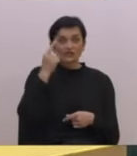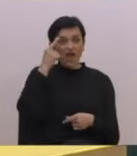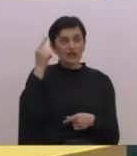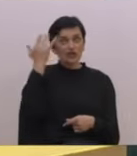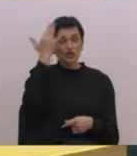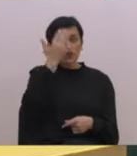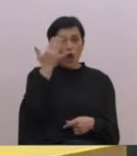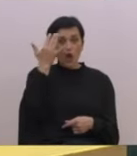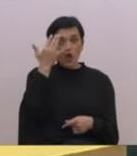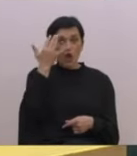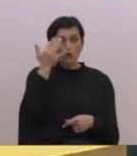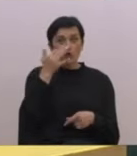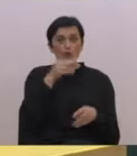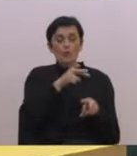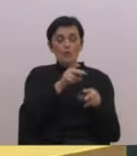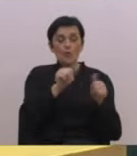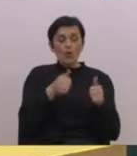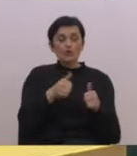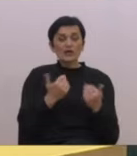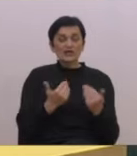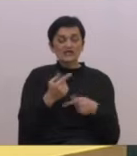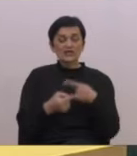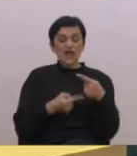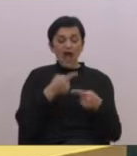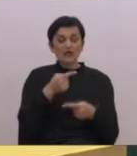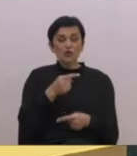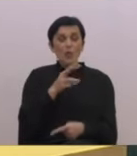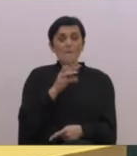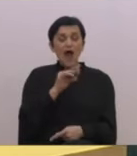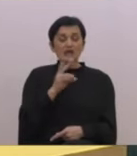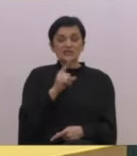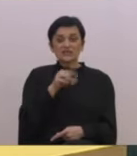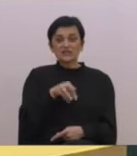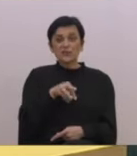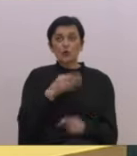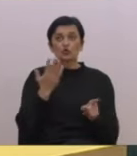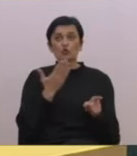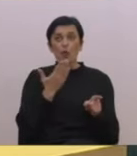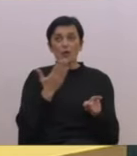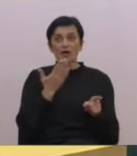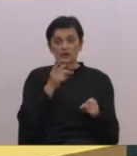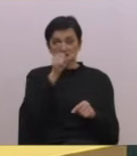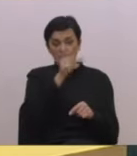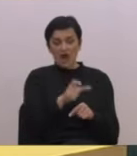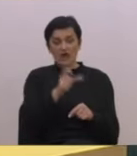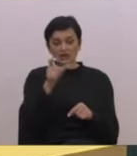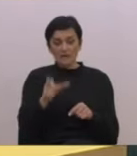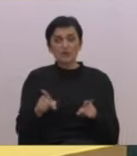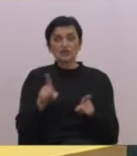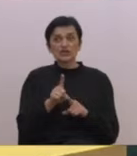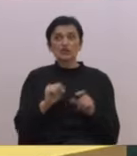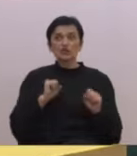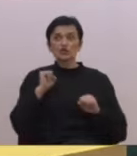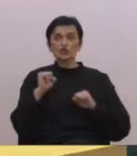იდეოლოგიისგან მოდერნიზებული თანამედროვე მარქსიზმი, რომელიც ადამიანებს ისევ ცდილობს,